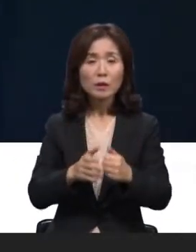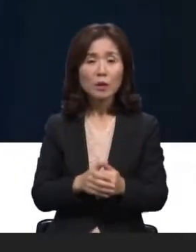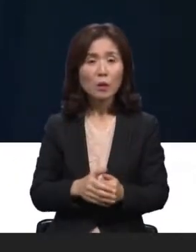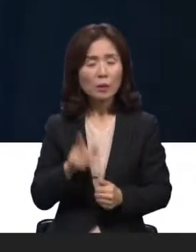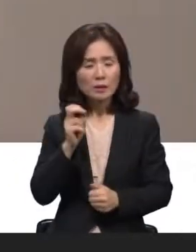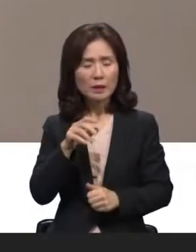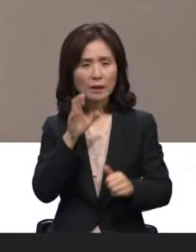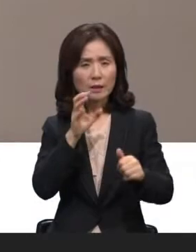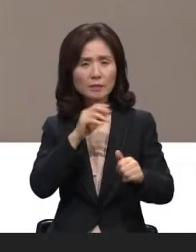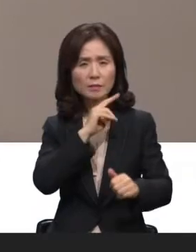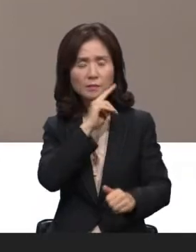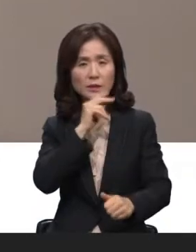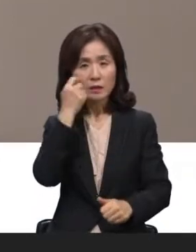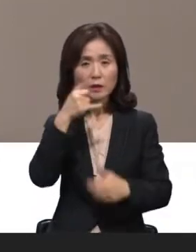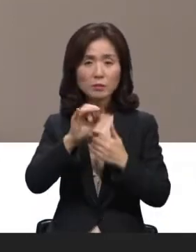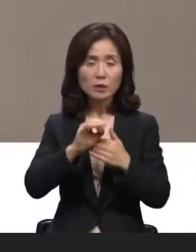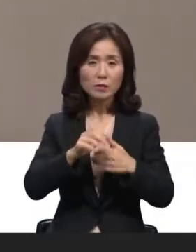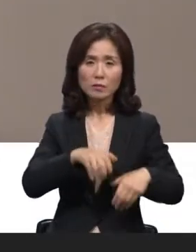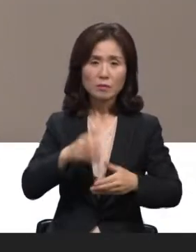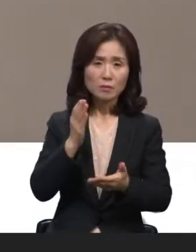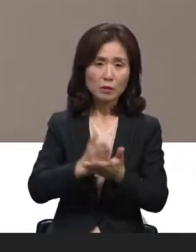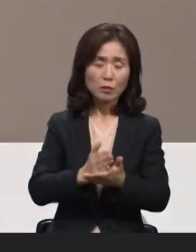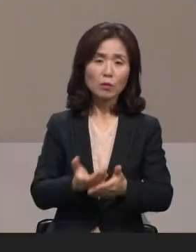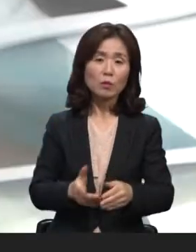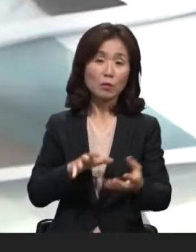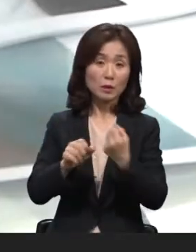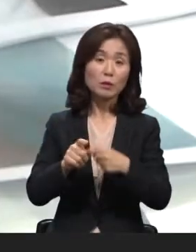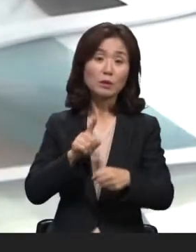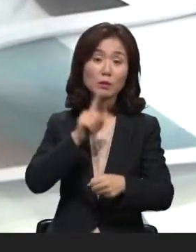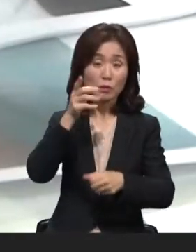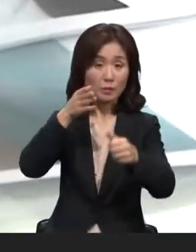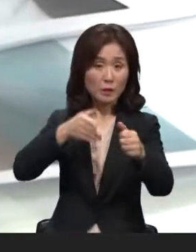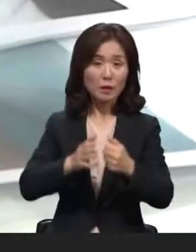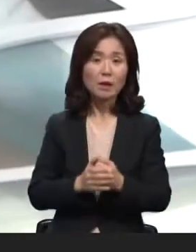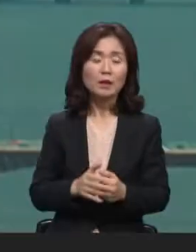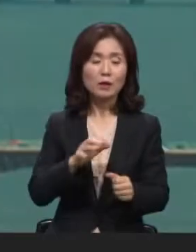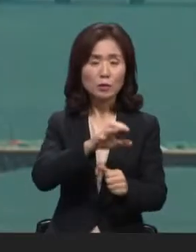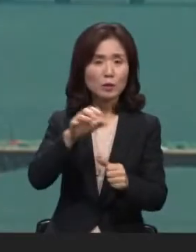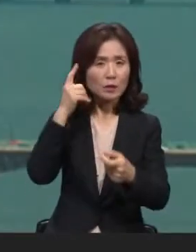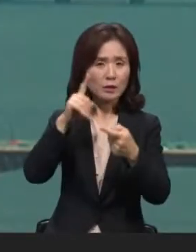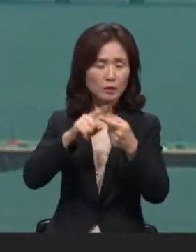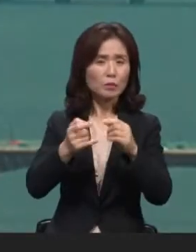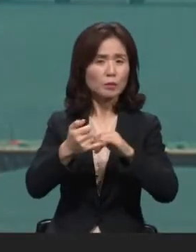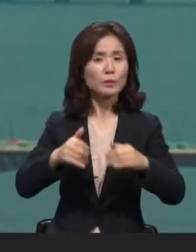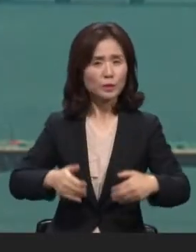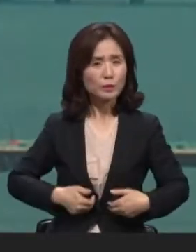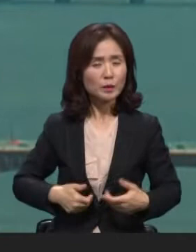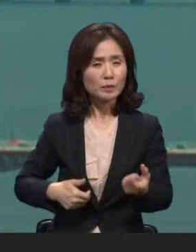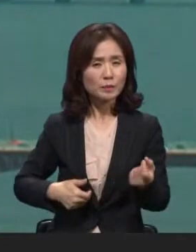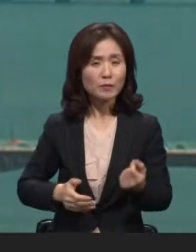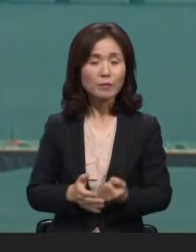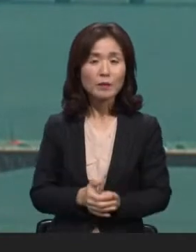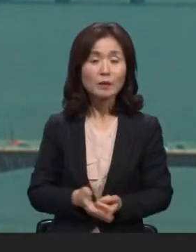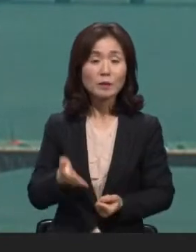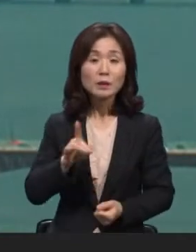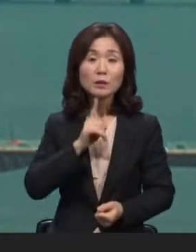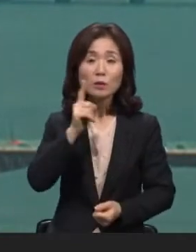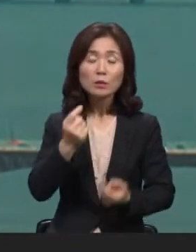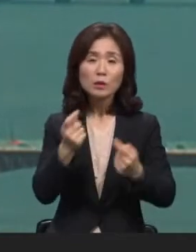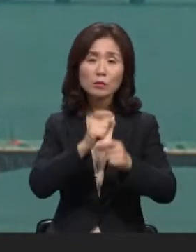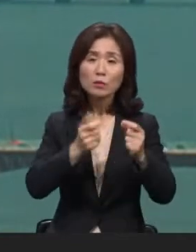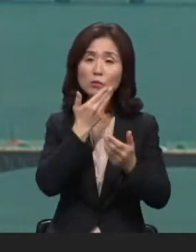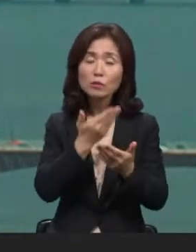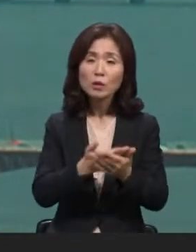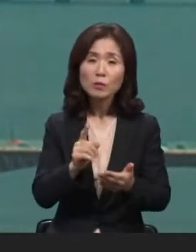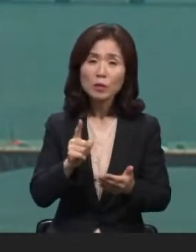학대가 의심된다면 주저없이 신고해 주시기를 부탁드립니다. 네, 주변의 관심도 많이 필요할 것 같고요. 하지만 이 신고보다 더 중요한 건